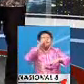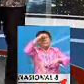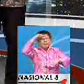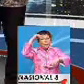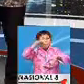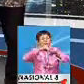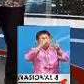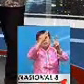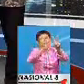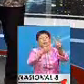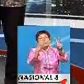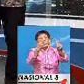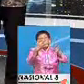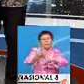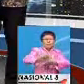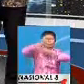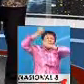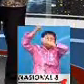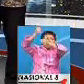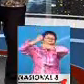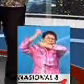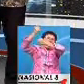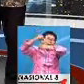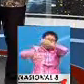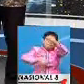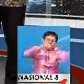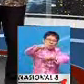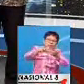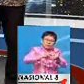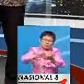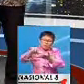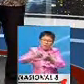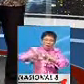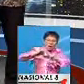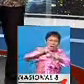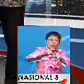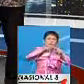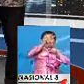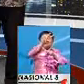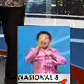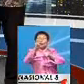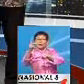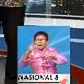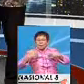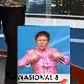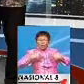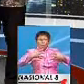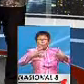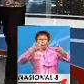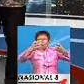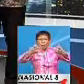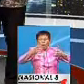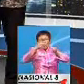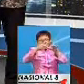2 April nanti bagi merebut gelaran jaguh Basikal lasak malah hadiah keseluruhan rm20,000 turut menjadi rebutan